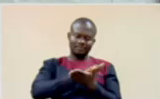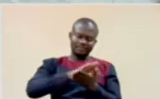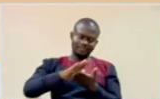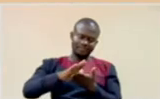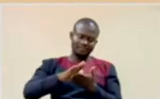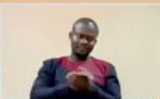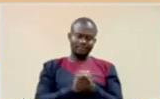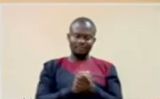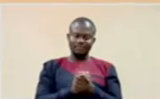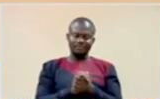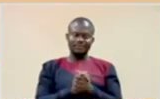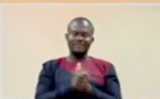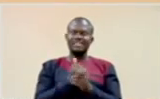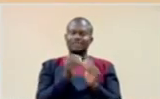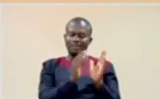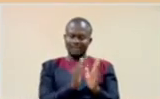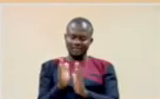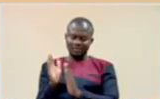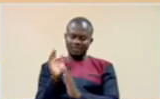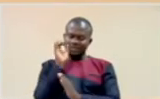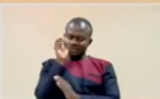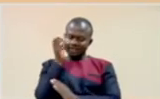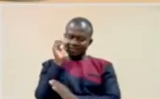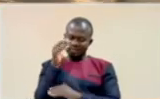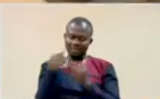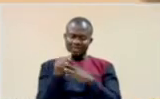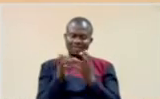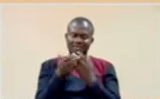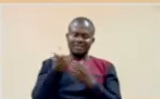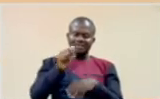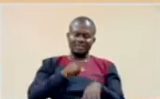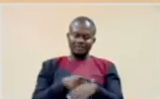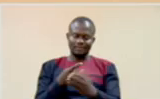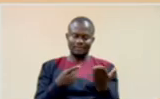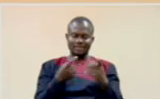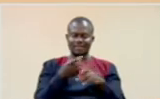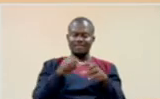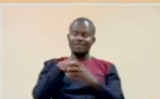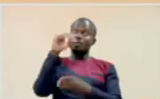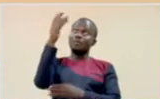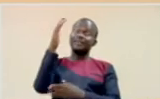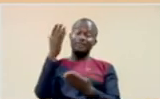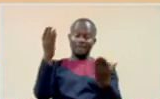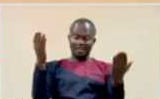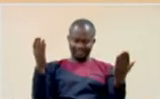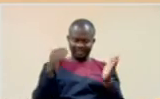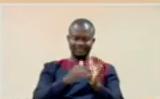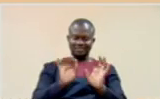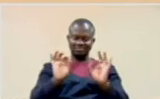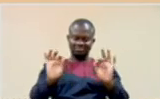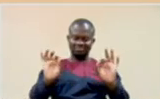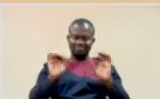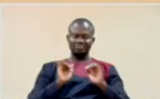cya Noheli twatakaga indabo nyine zijyanye n'icyo gihe twakuraga ku biti biraho kandi zikaba